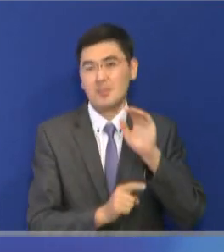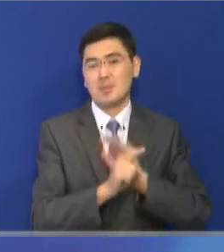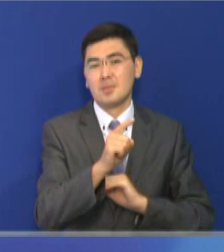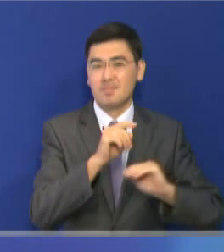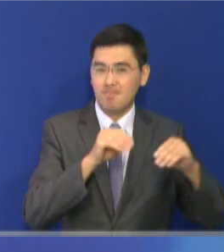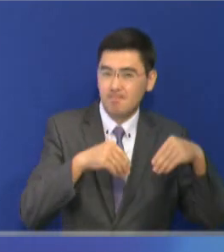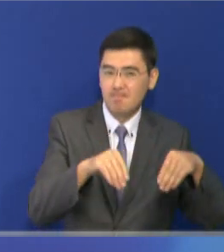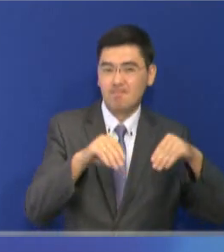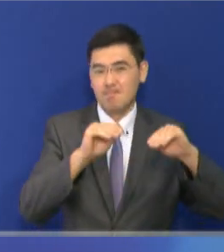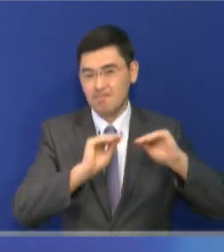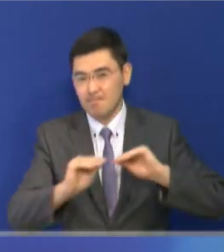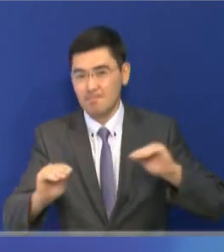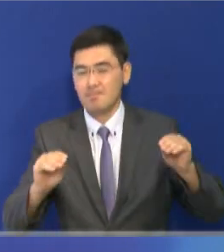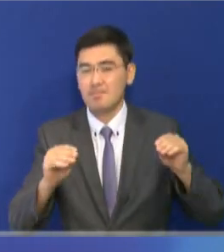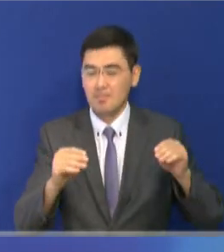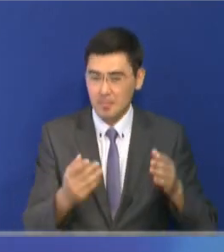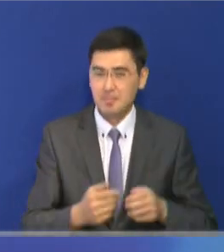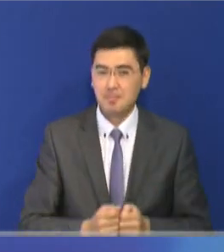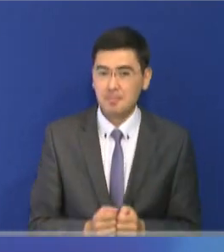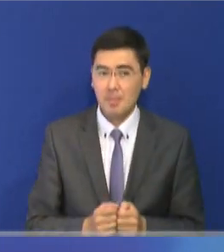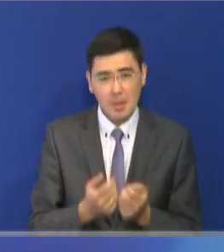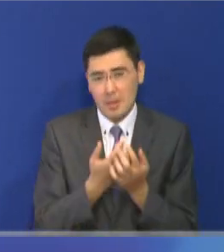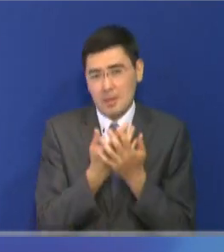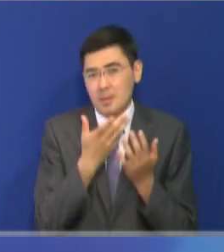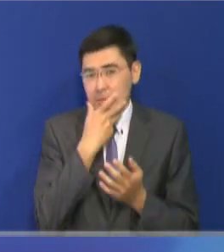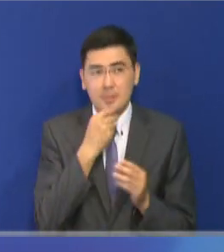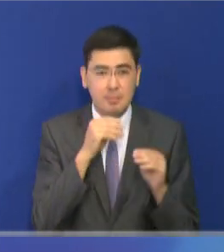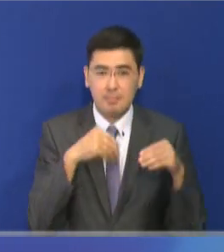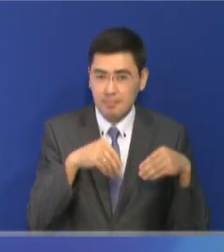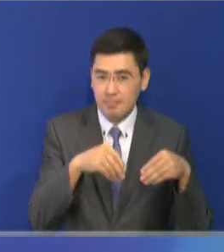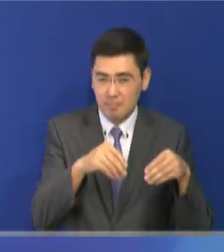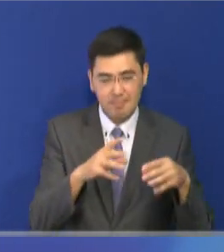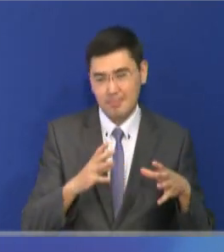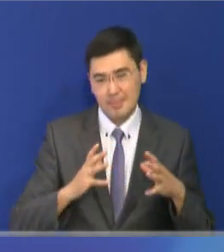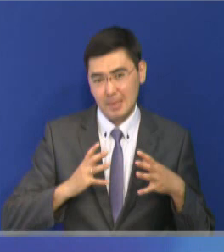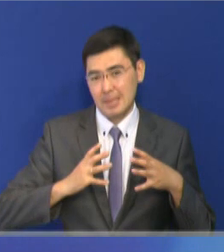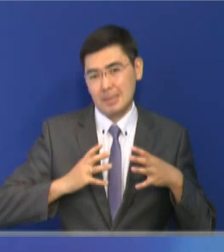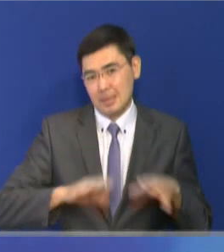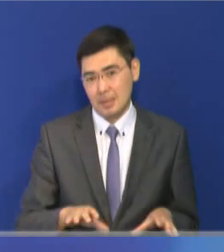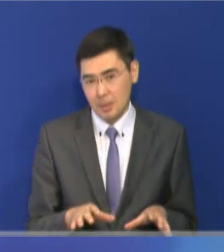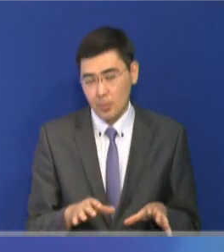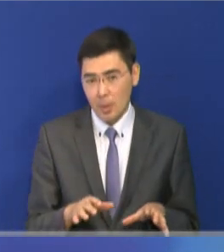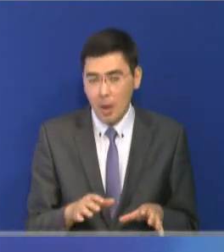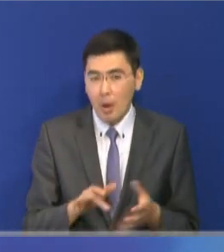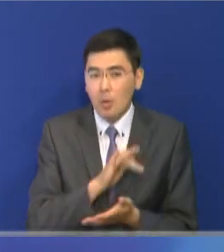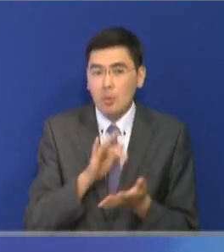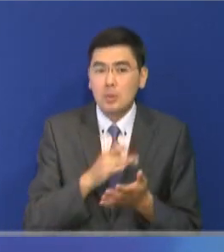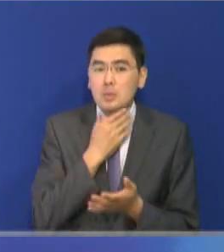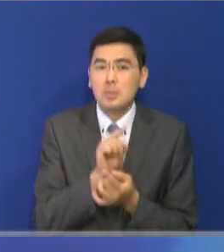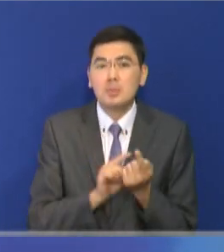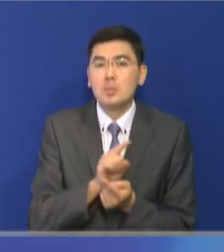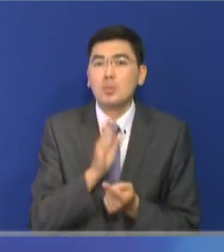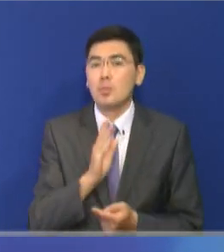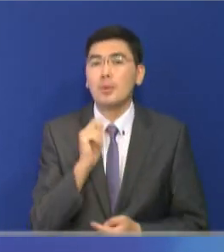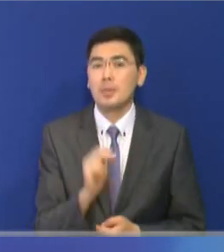көптеген көгалдар мен гүлзарларда гүлдер мен өзге де декоративті өсімдіктер отырғызылмаған. Қаланың келбеті биыл қалай өзгеретіні жайлы